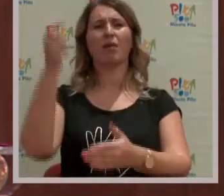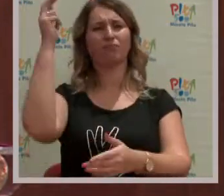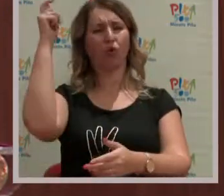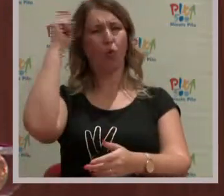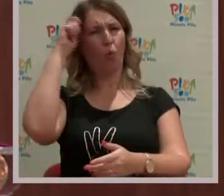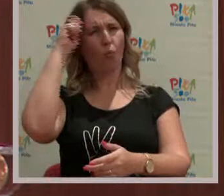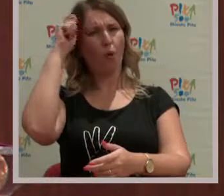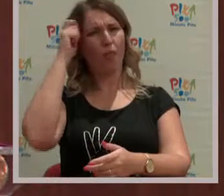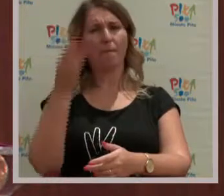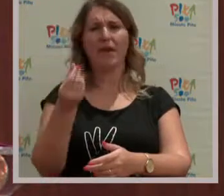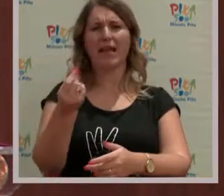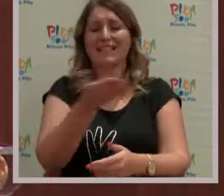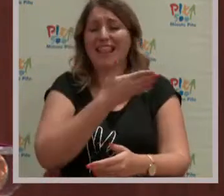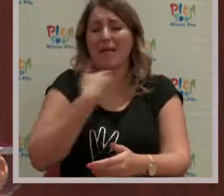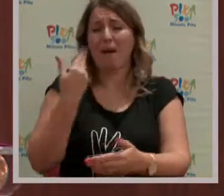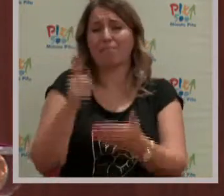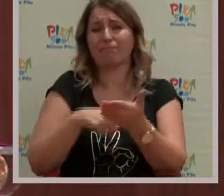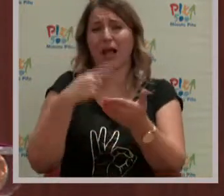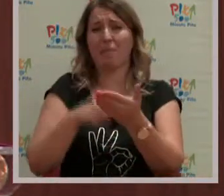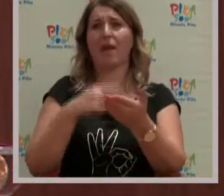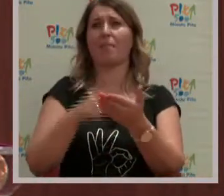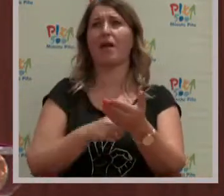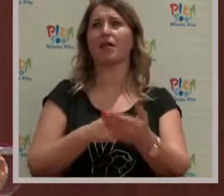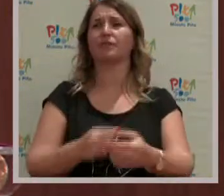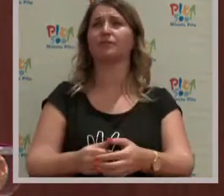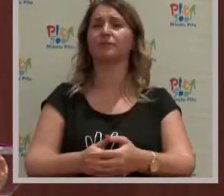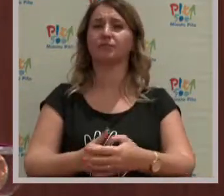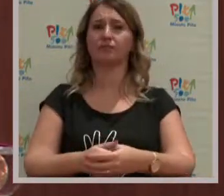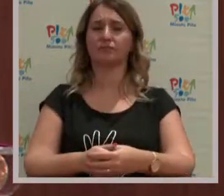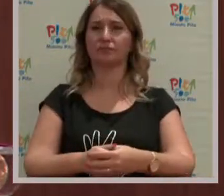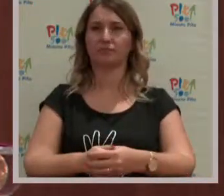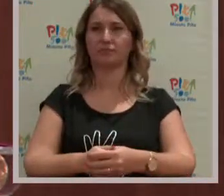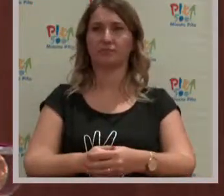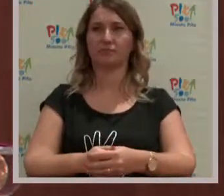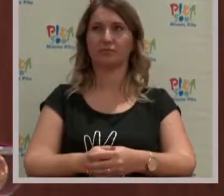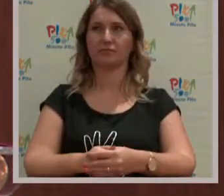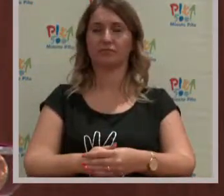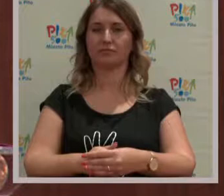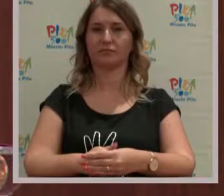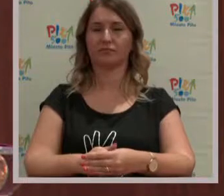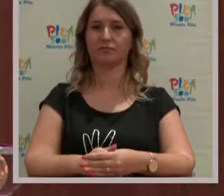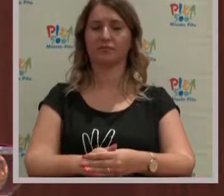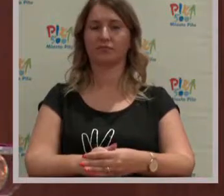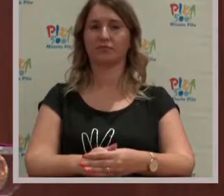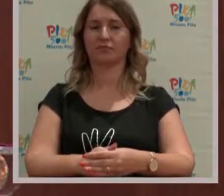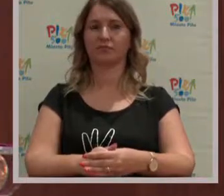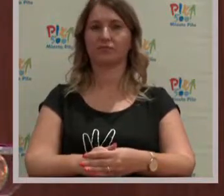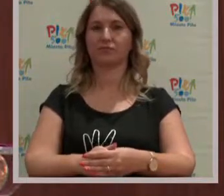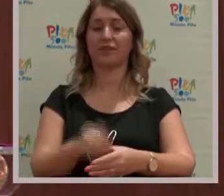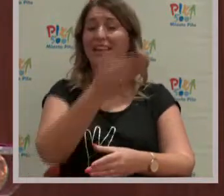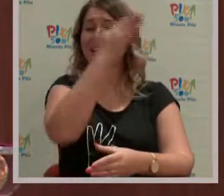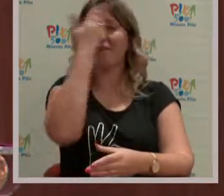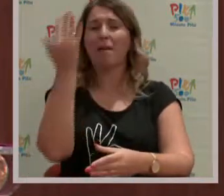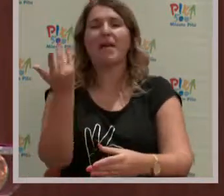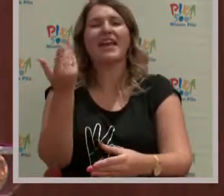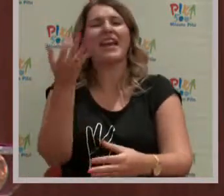finansowymi. To zadłużenie na razie cały czas niestety nie do końca znane. jest na